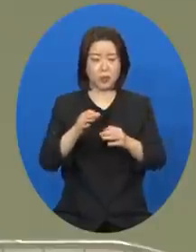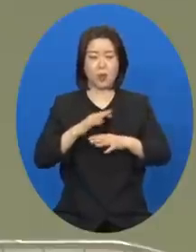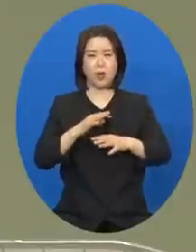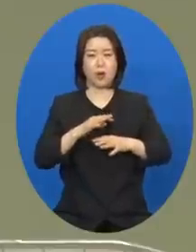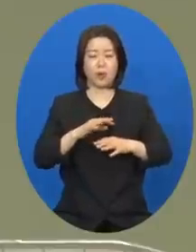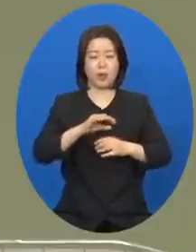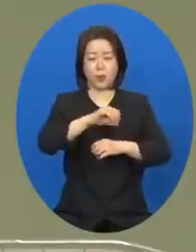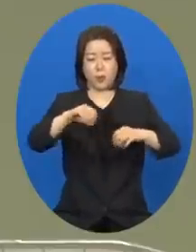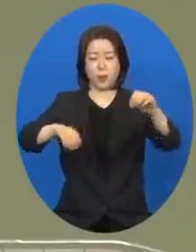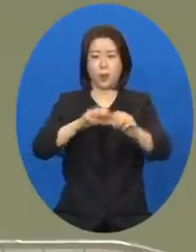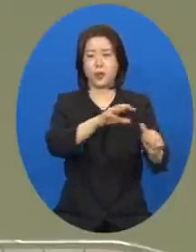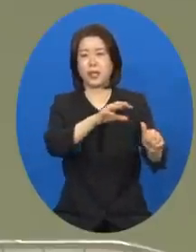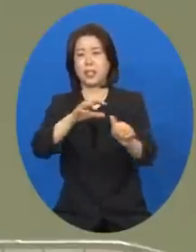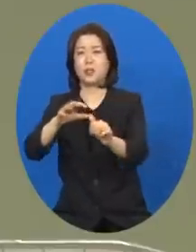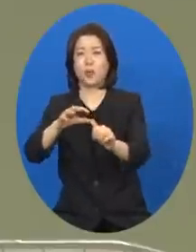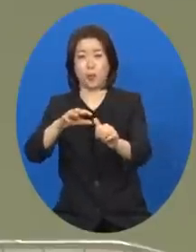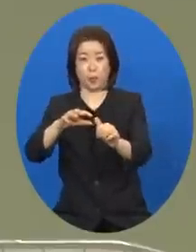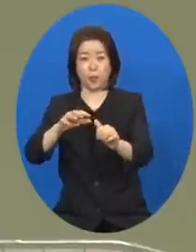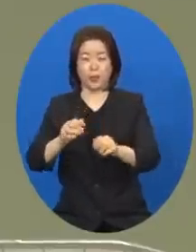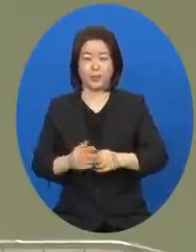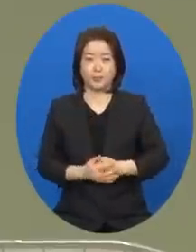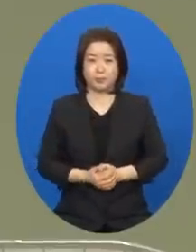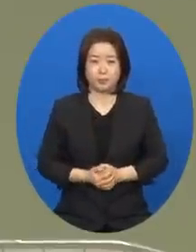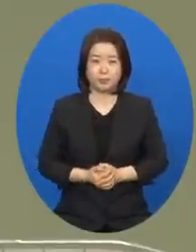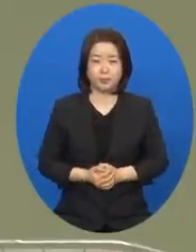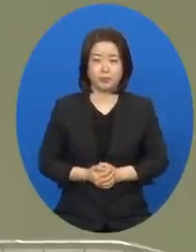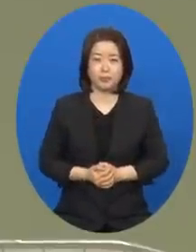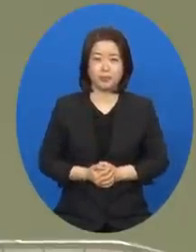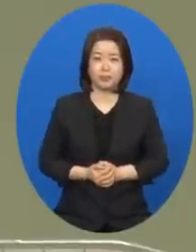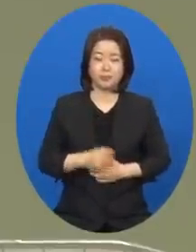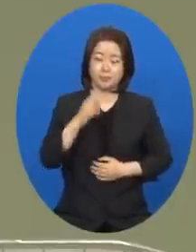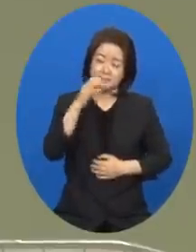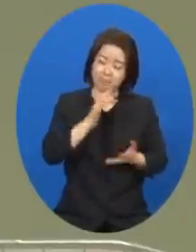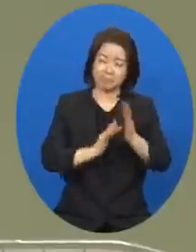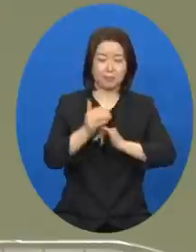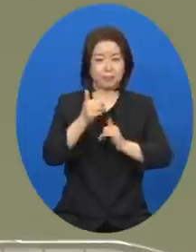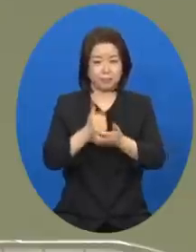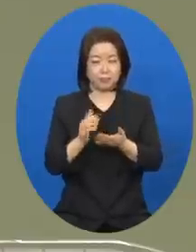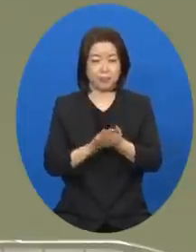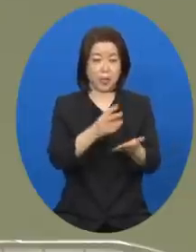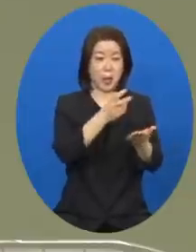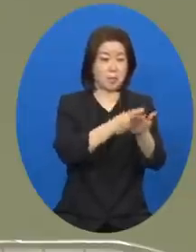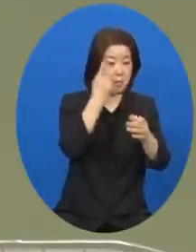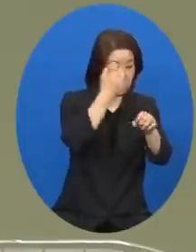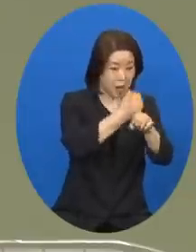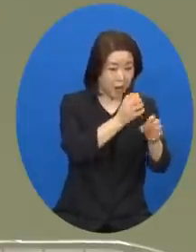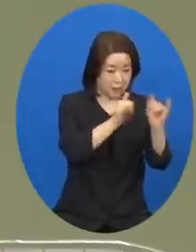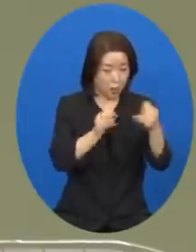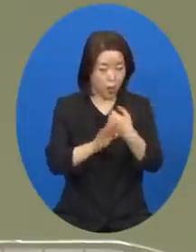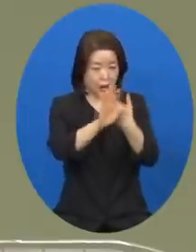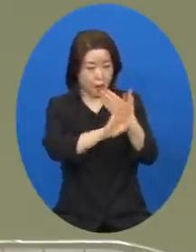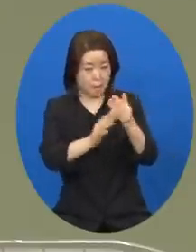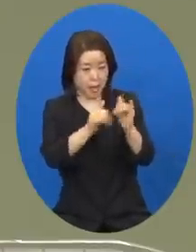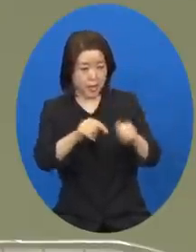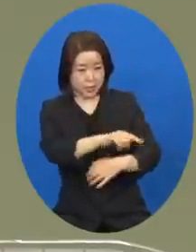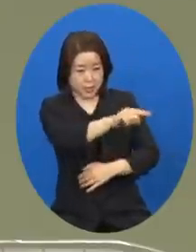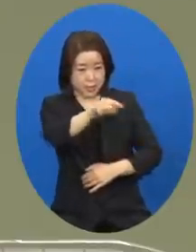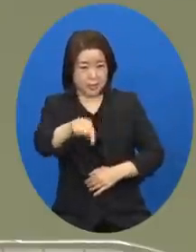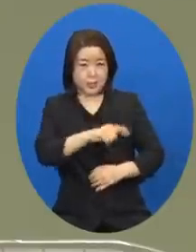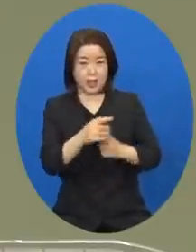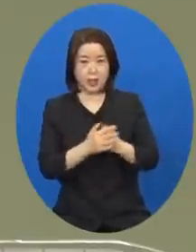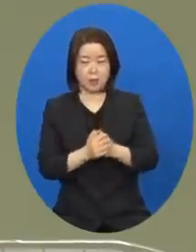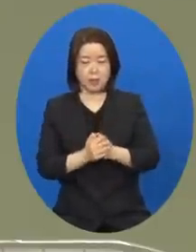계십니다. 우리가 그저 예수님께서 율법학자들과 바리새인들을